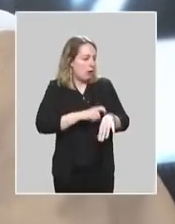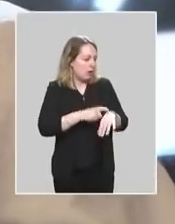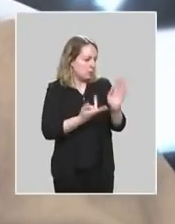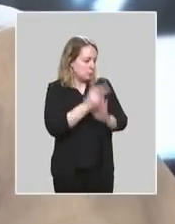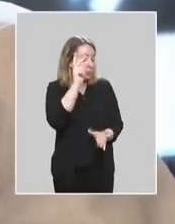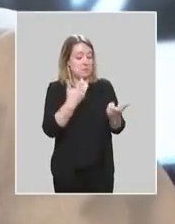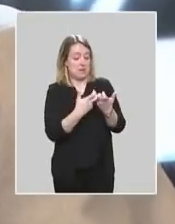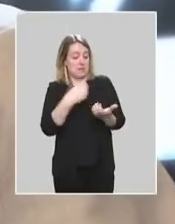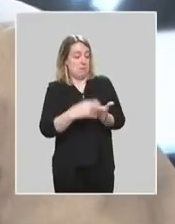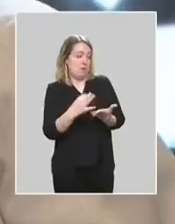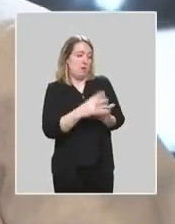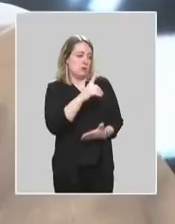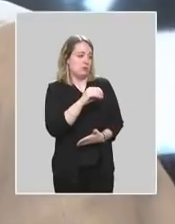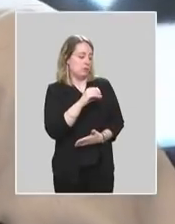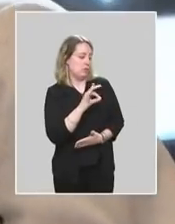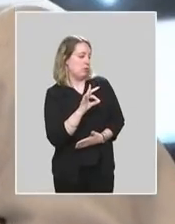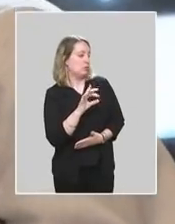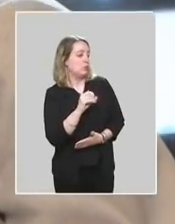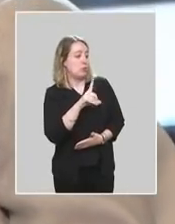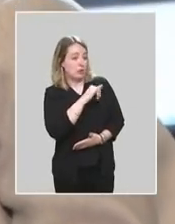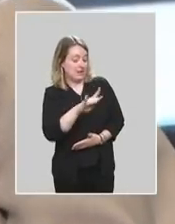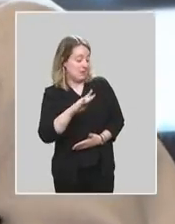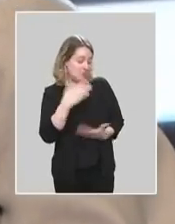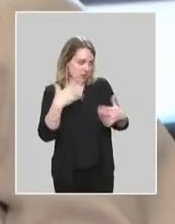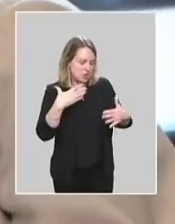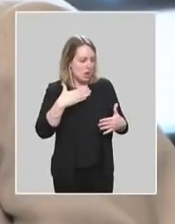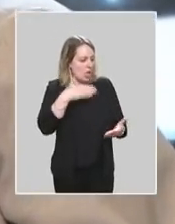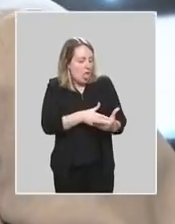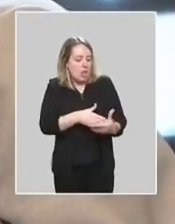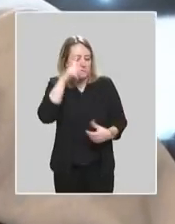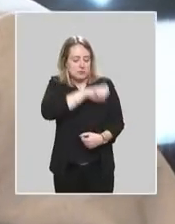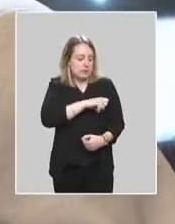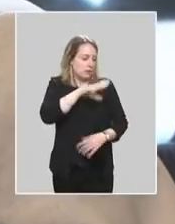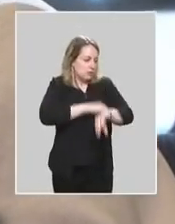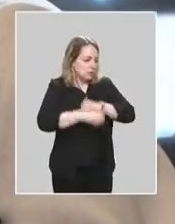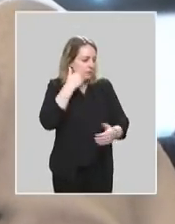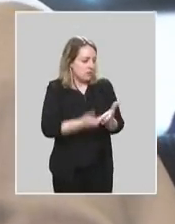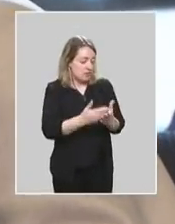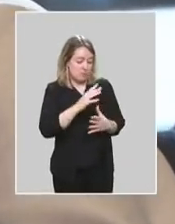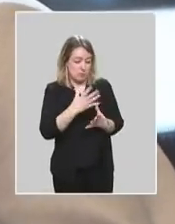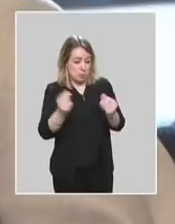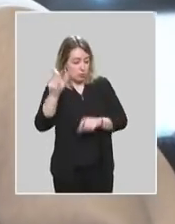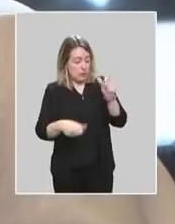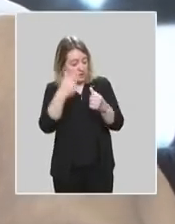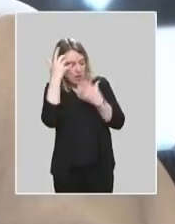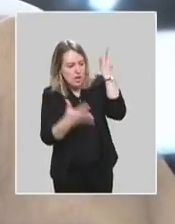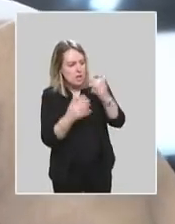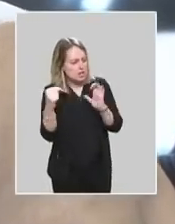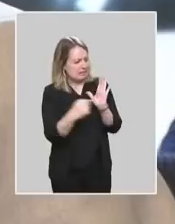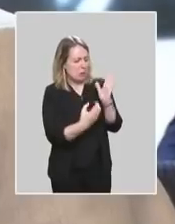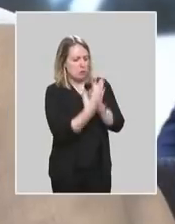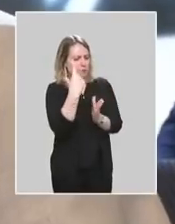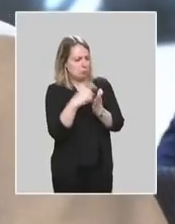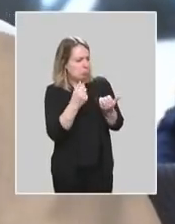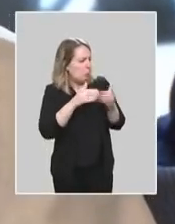exemple, Doctolib est d'ores et déjà encombrée. Beaucoup s'inquiètent de ces prises de rendez-vous. Alors, quand ces nouveaux créneaux vont-ils